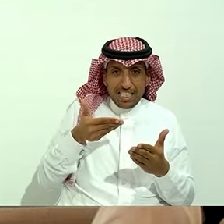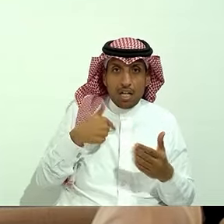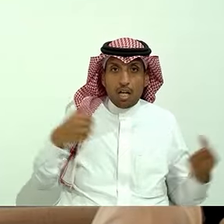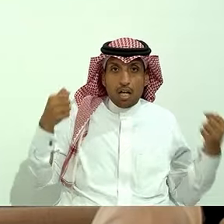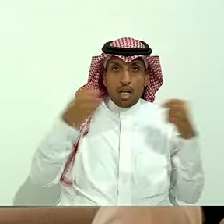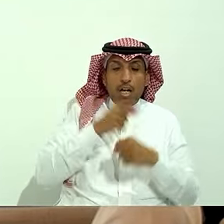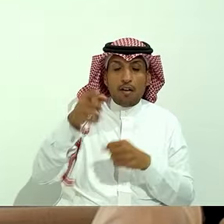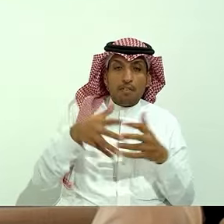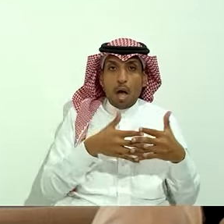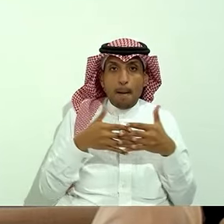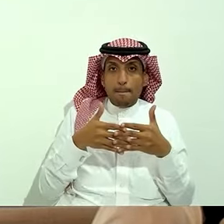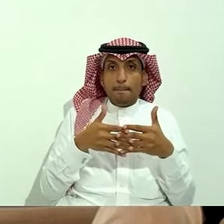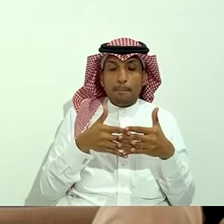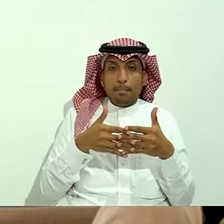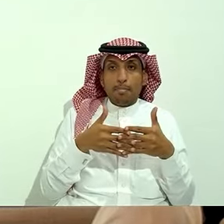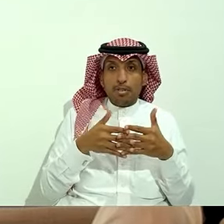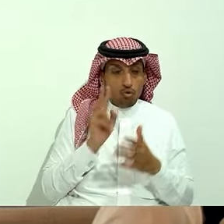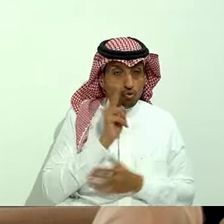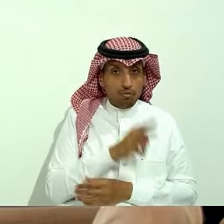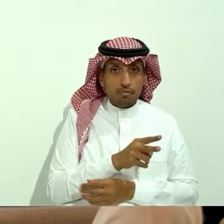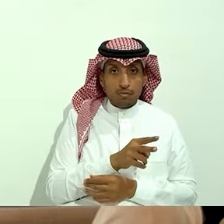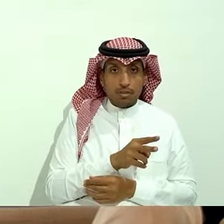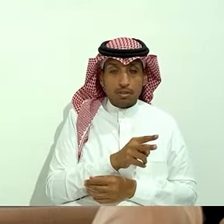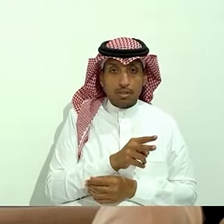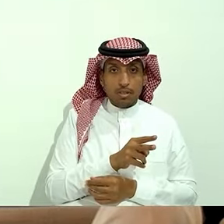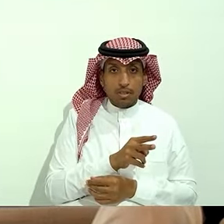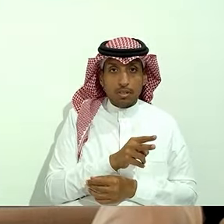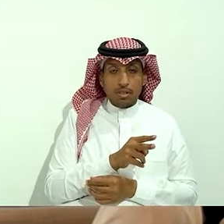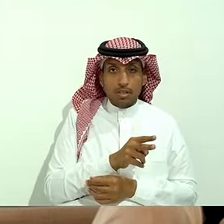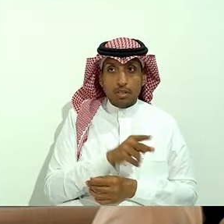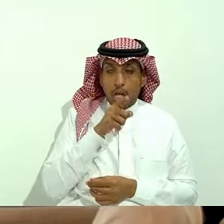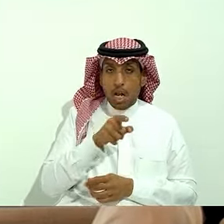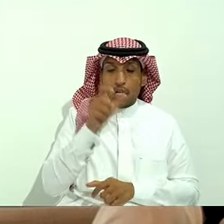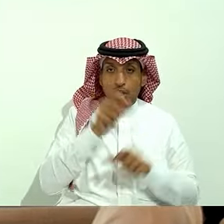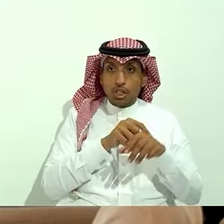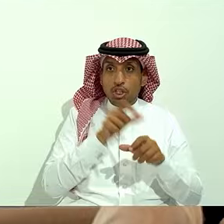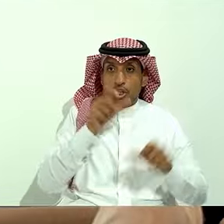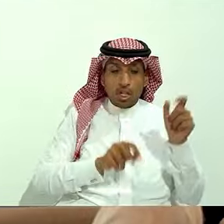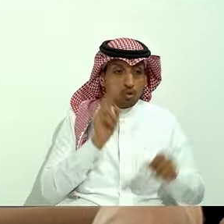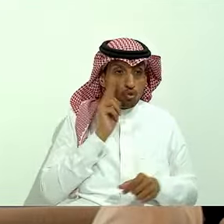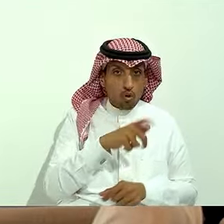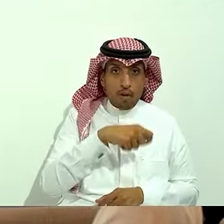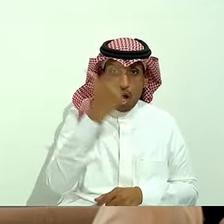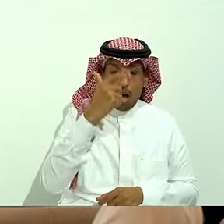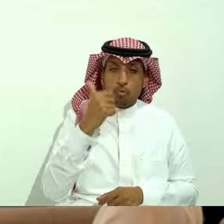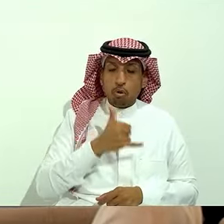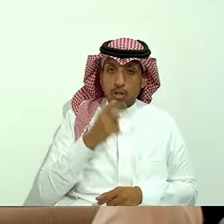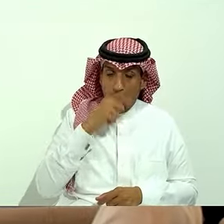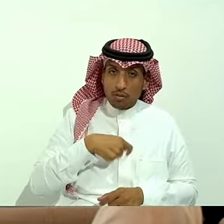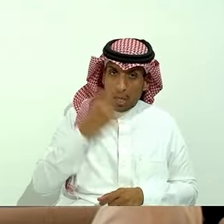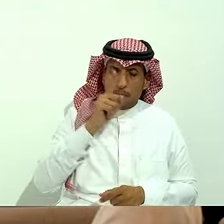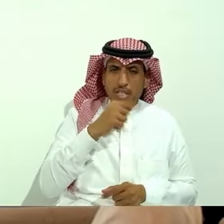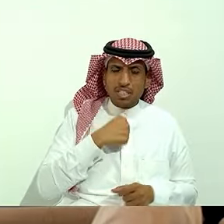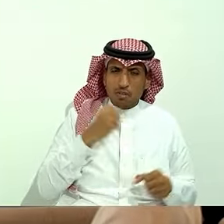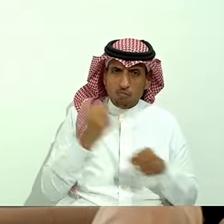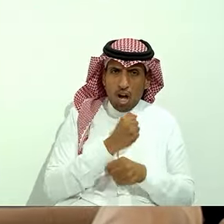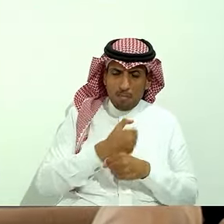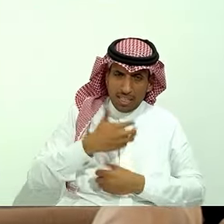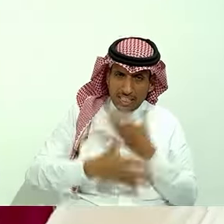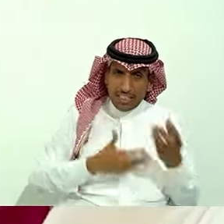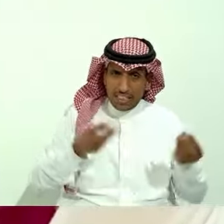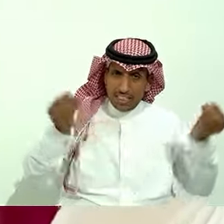بنيويورك مع تراك سوت. قلت شفتوا يعني الناس من برا قاعدة تشوف القيمة وإحنا أكيد قاعدين نشوف القيمة بس نحتاج يمكن